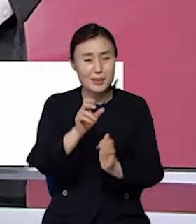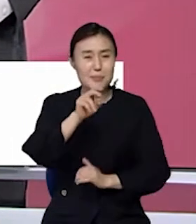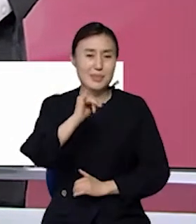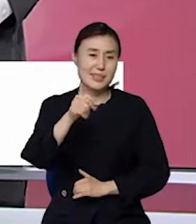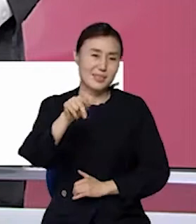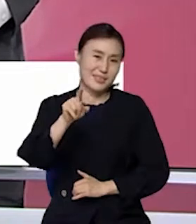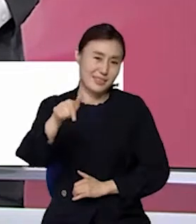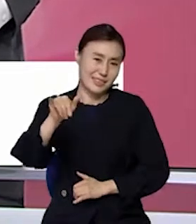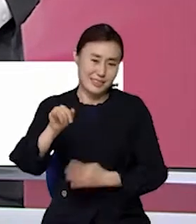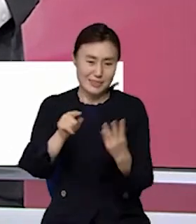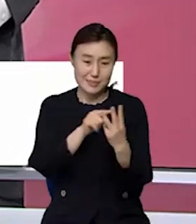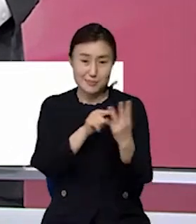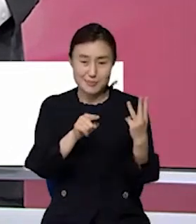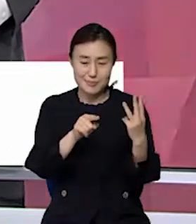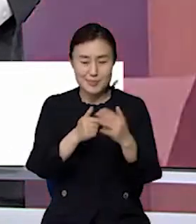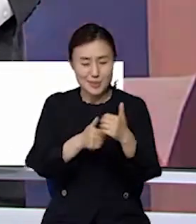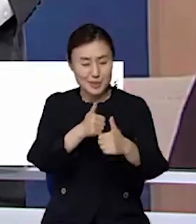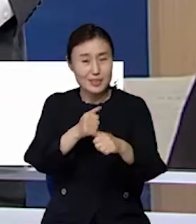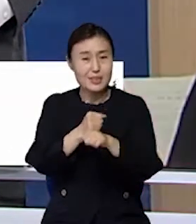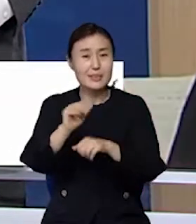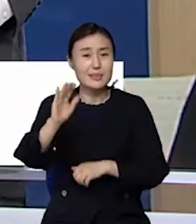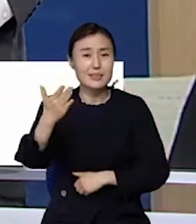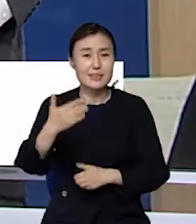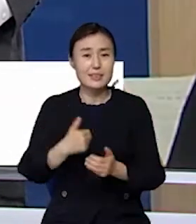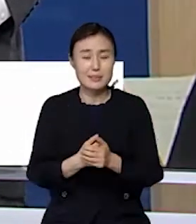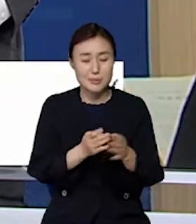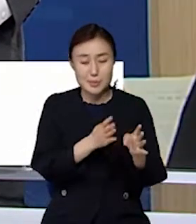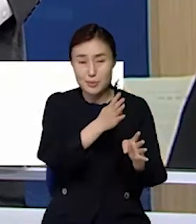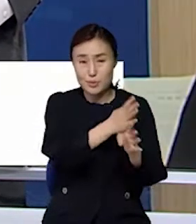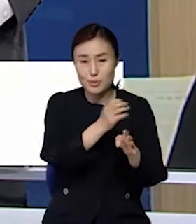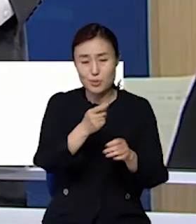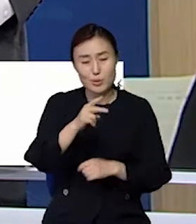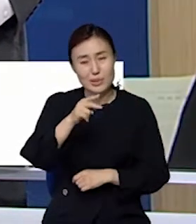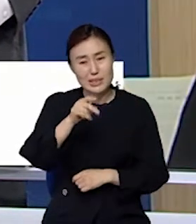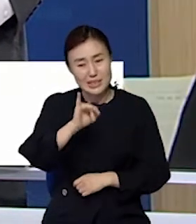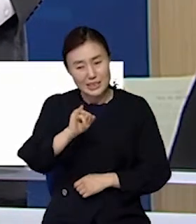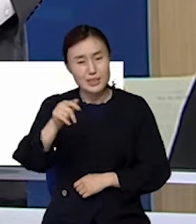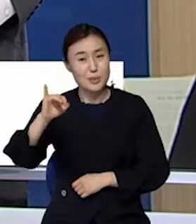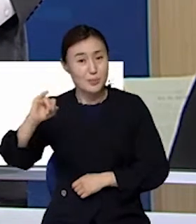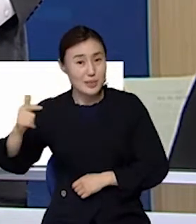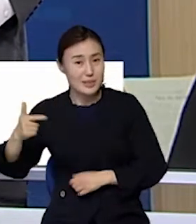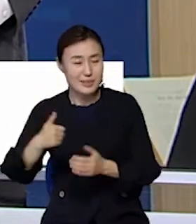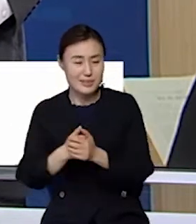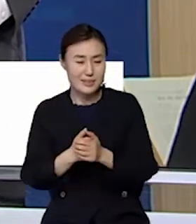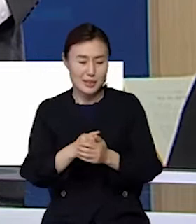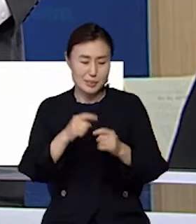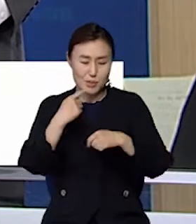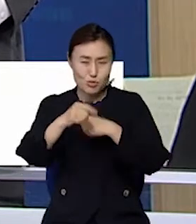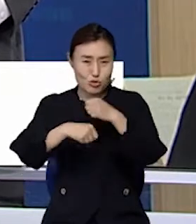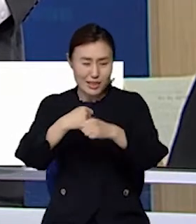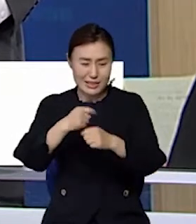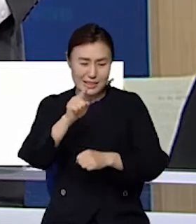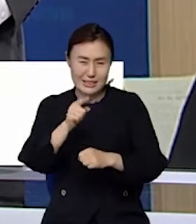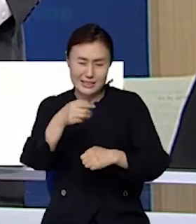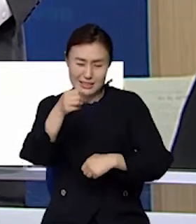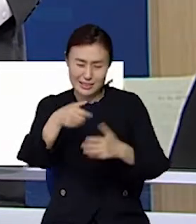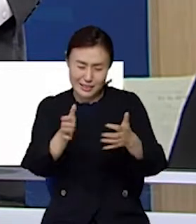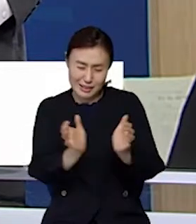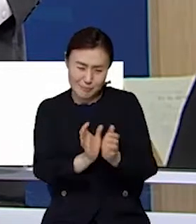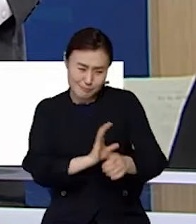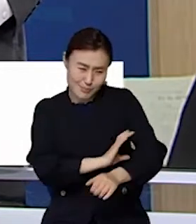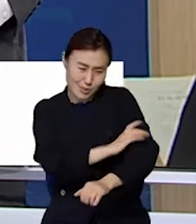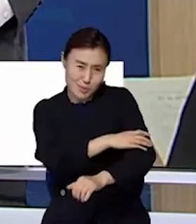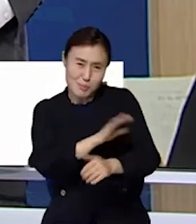벌입니다. 재선에 나서는 김영록 후보에 맞서 이정현, 민정기 후보는 민주당의 일당 독재를 막아달라며 표심을